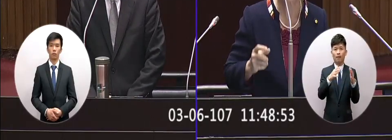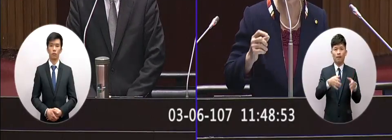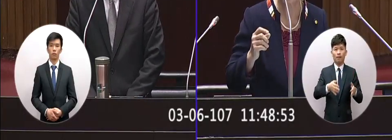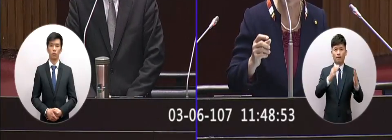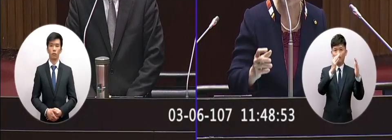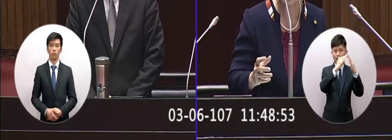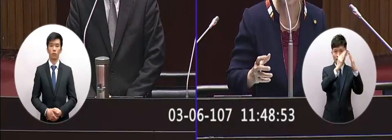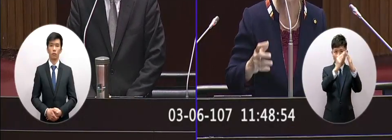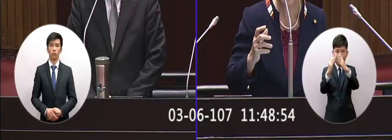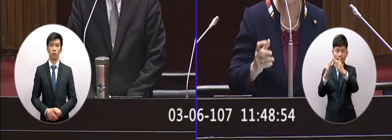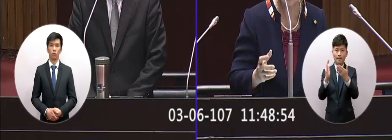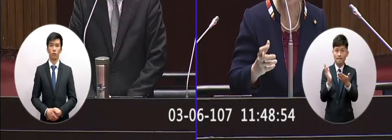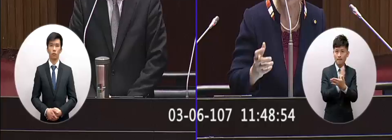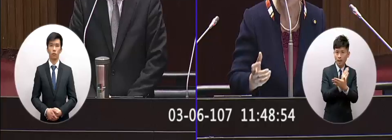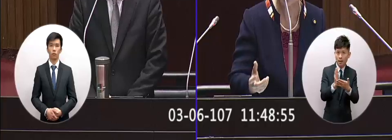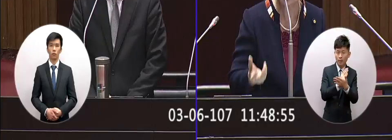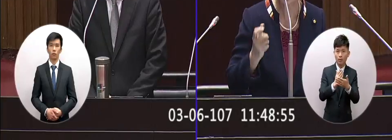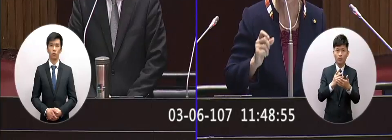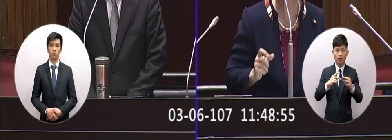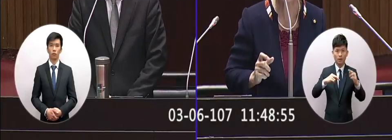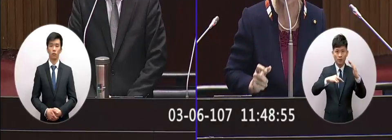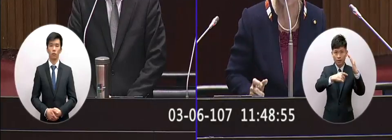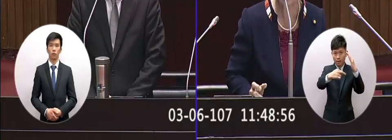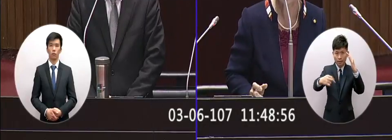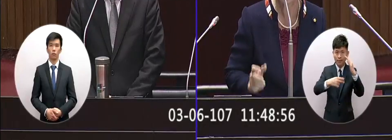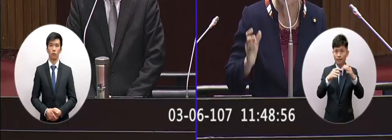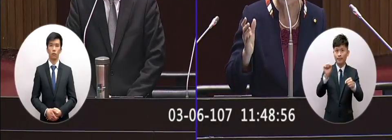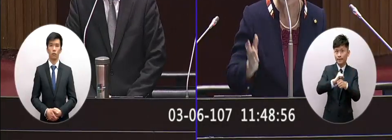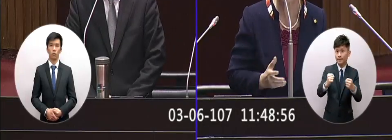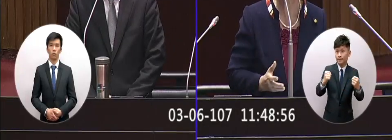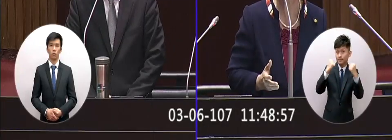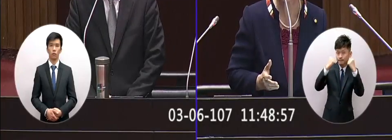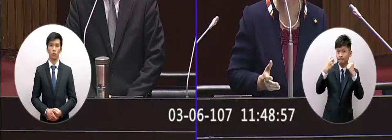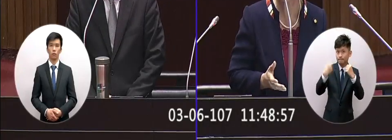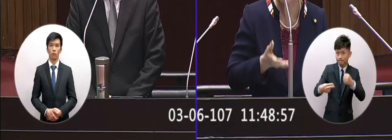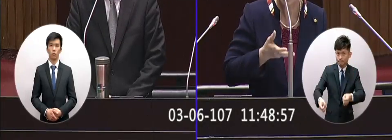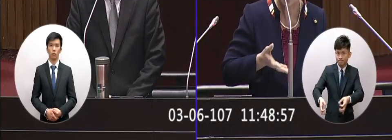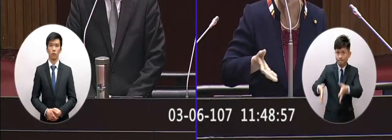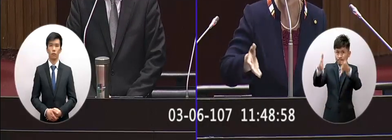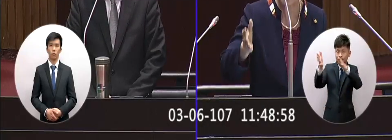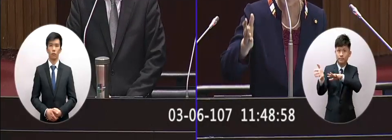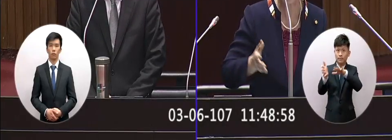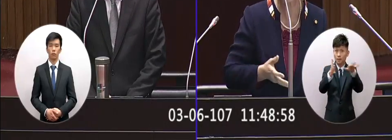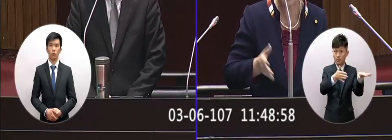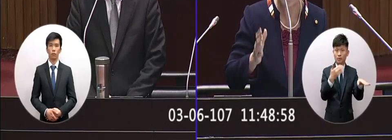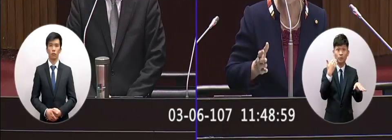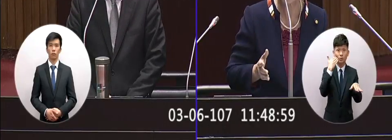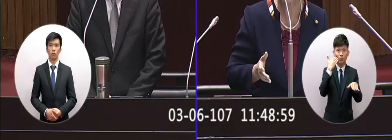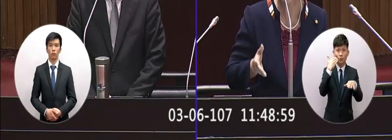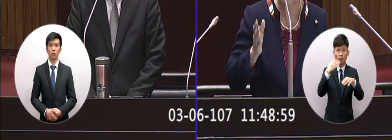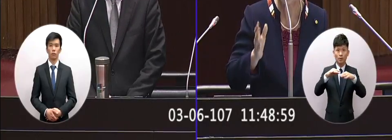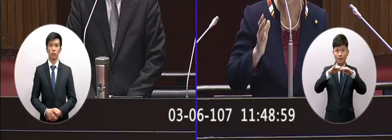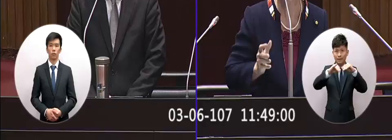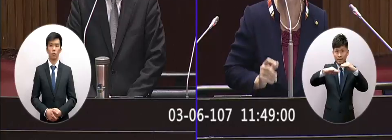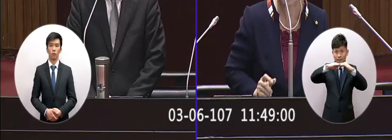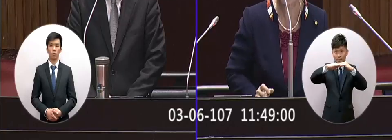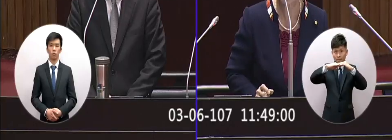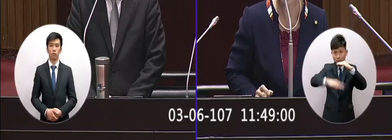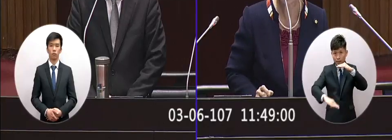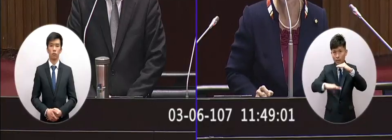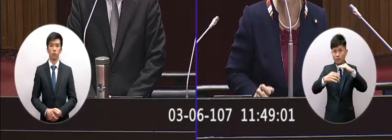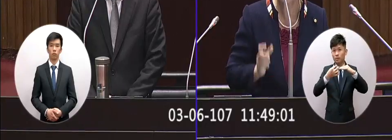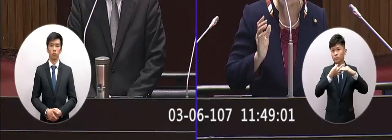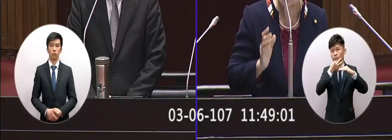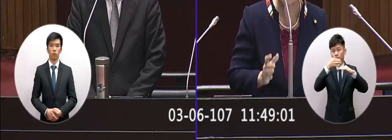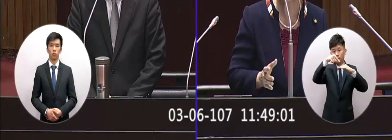估然后整建加强然后呢这个重建以外，另外一个非常重要的就是如果你在断层带上你就不能够再